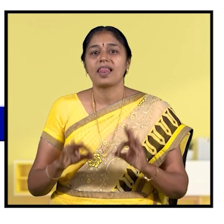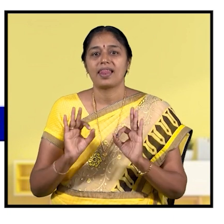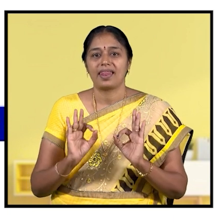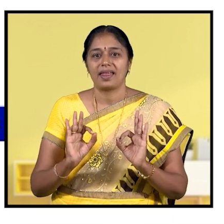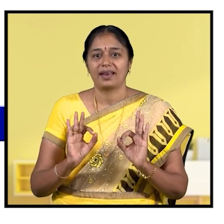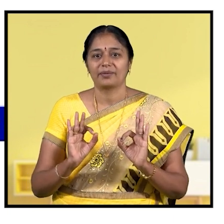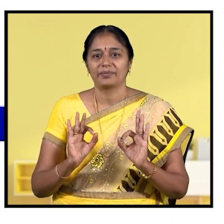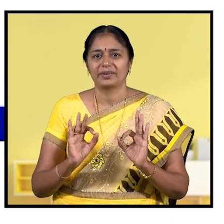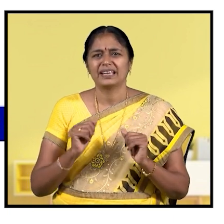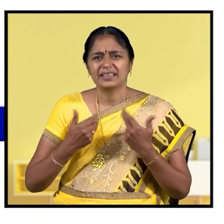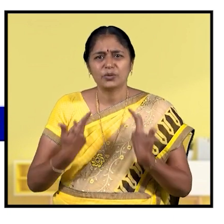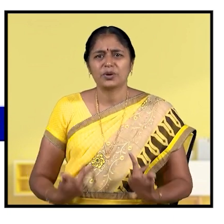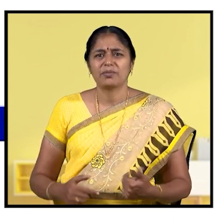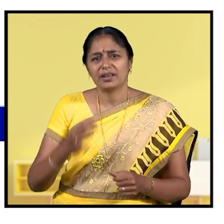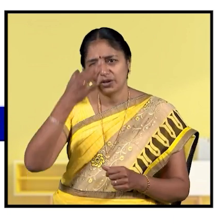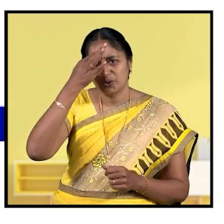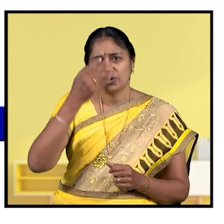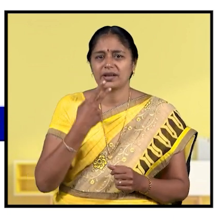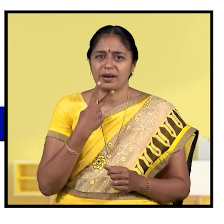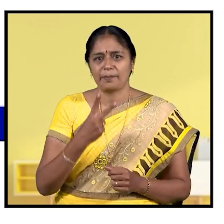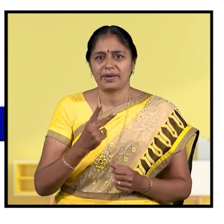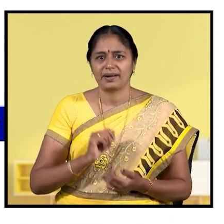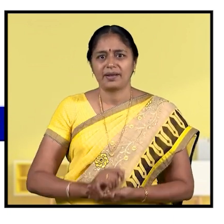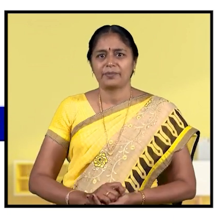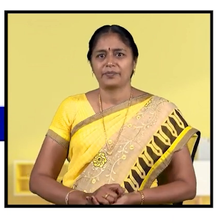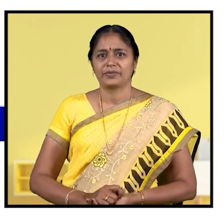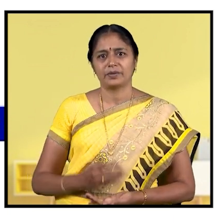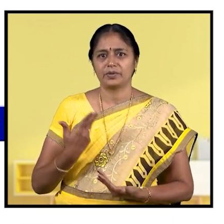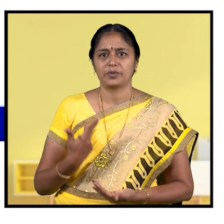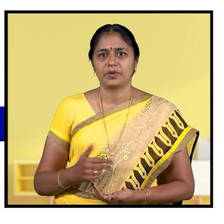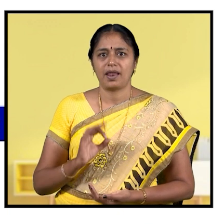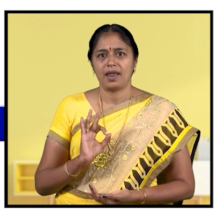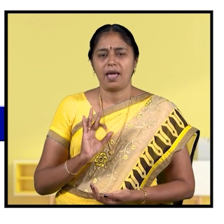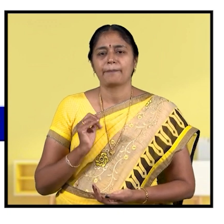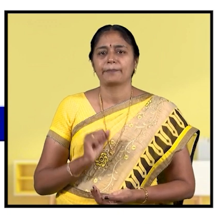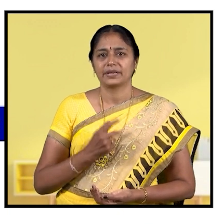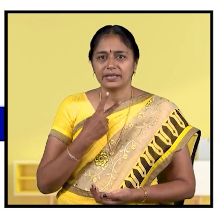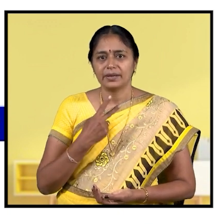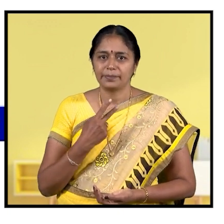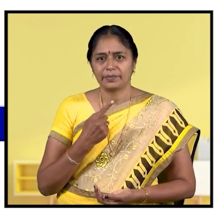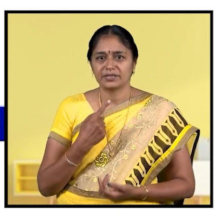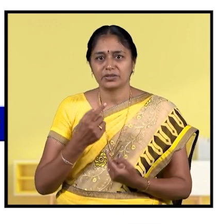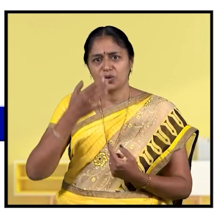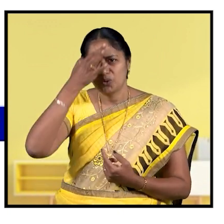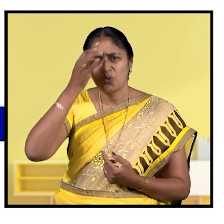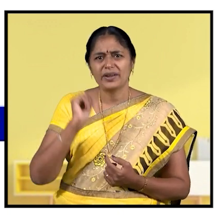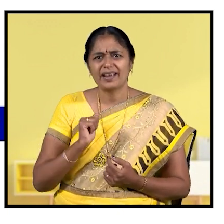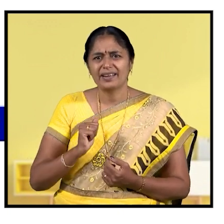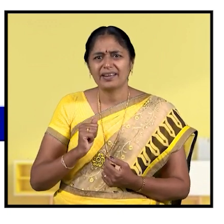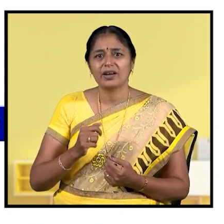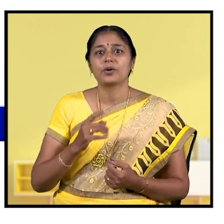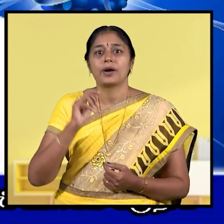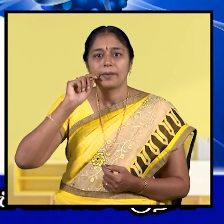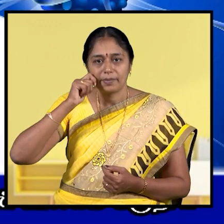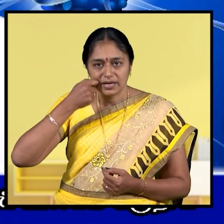உடல்நலம் என்னென்ன நோய்கள் உண்டாகுது அப்படிங்கிறத பற்றி பார்க்க போகிறோம். சரி, இப்போ உடல்நலத்தை பற்றி பேசிட்டோம், அடுத்து நோய்னா என்னன்னு பார்க்கணும். நோய் அப்படின்னா வேற ஒன்றும் இல்லைங்க, ஒரு